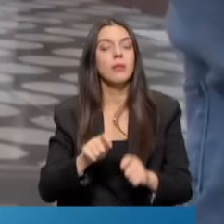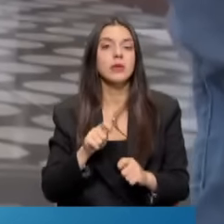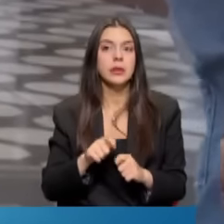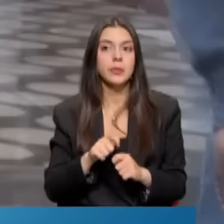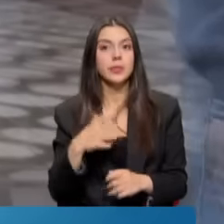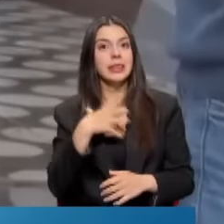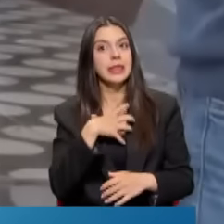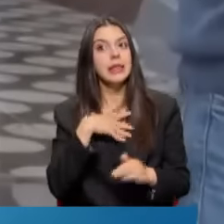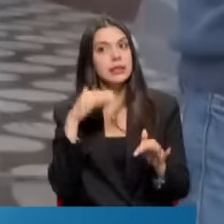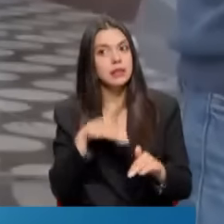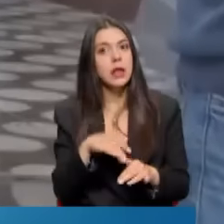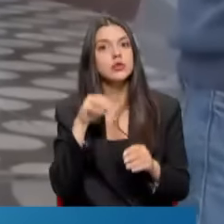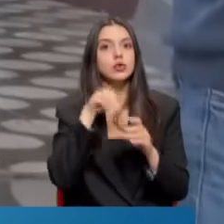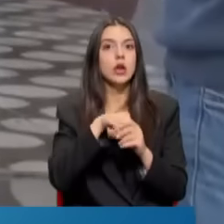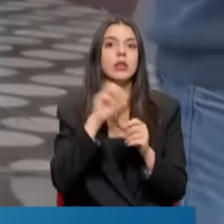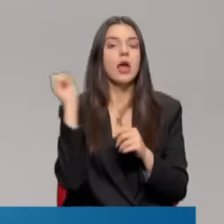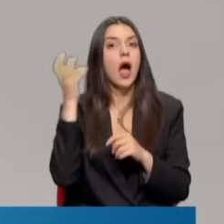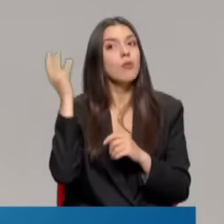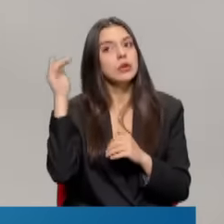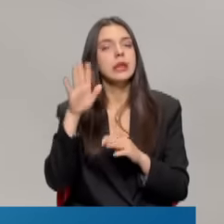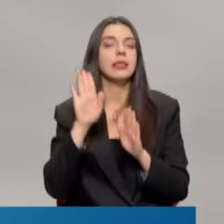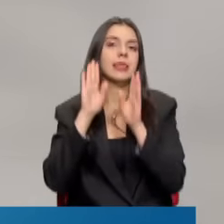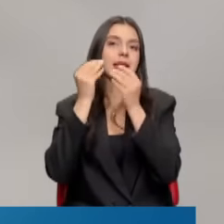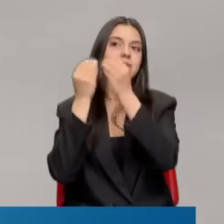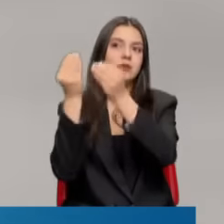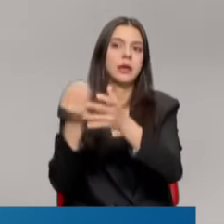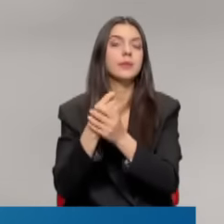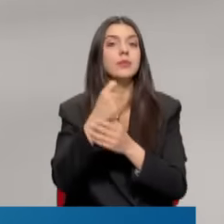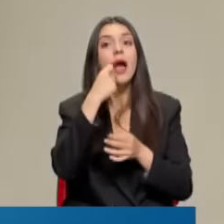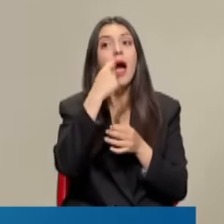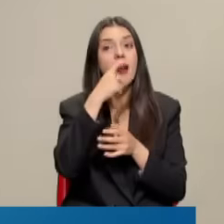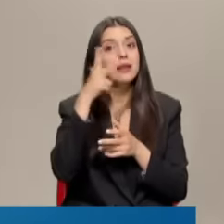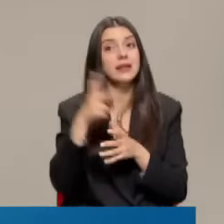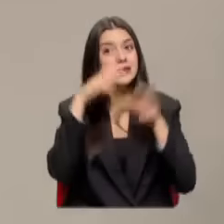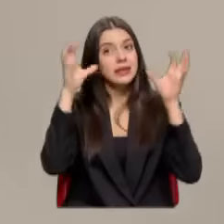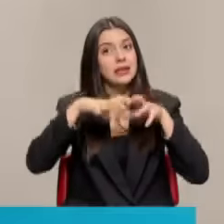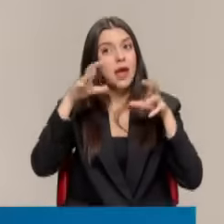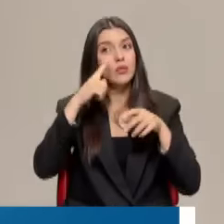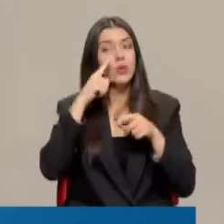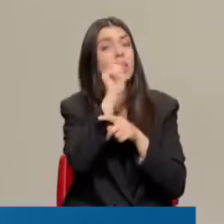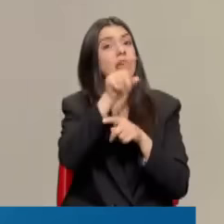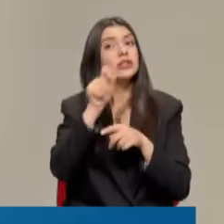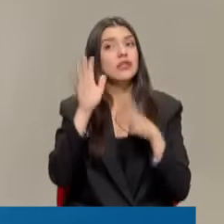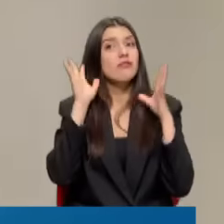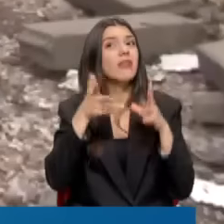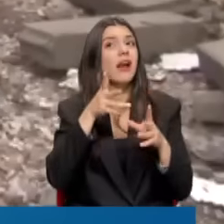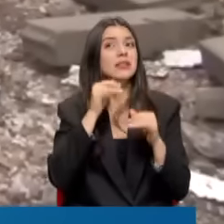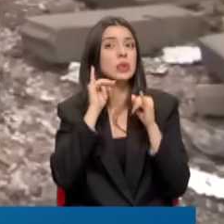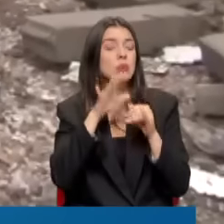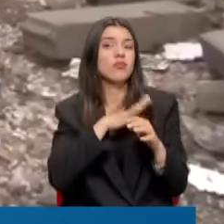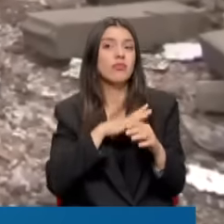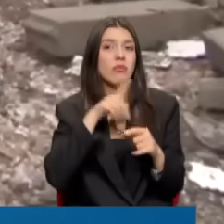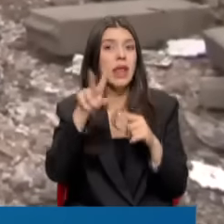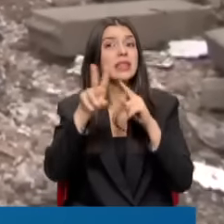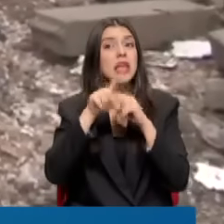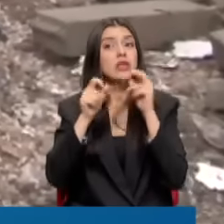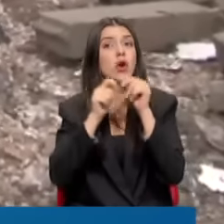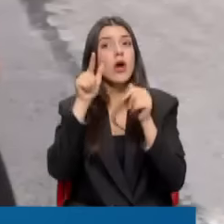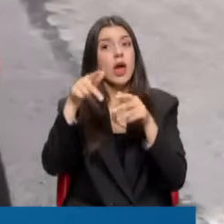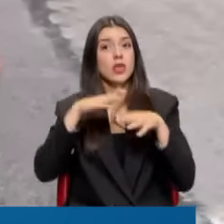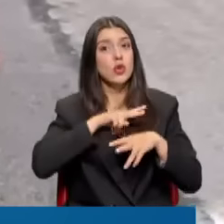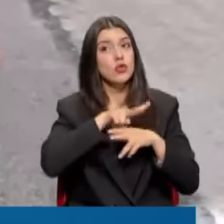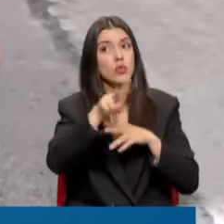yani kendine geldi sonra ambulansa teslim ettik Ankara'da etkili olan sağanak pek çok ilçede büyük hasar bıraktı Keçiören de asfalt Yollar